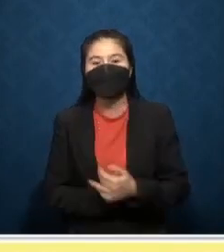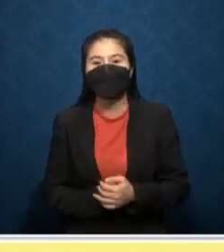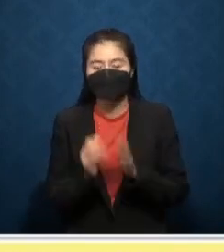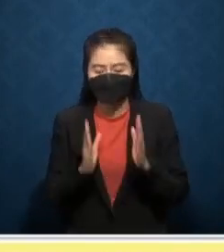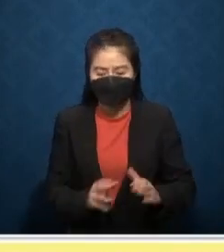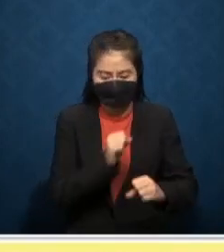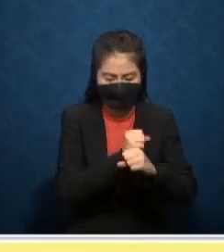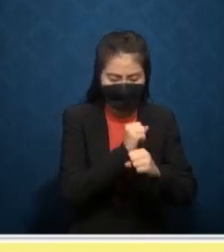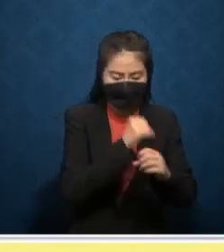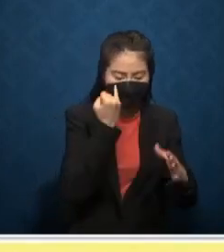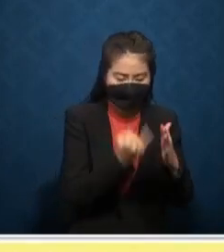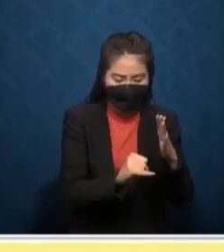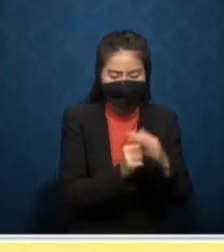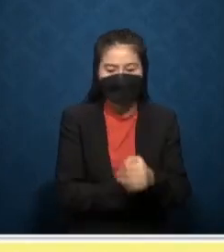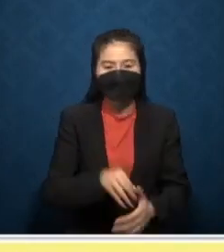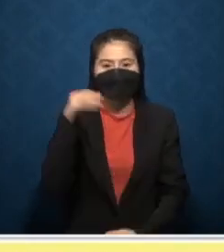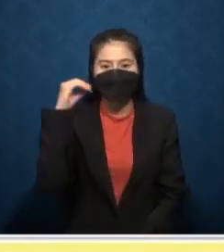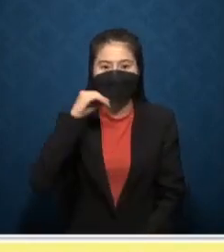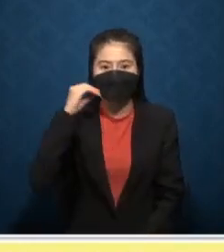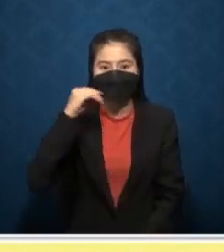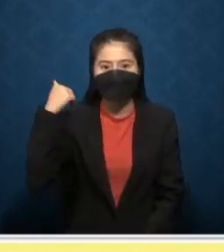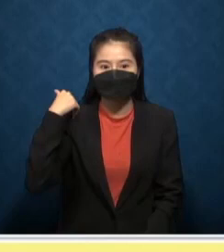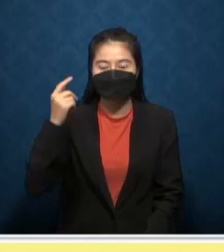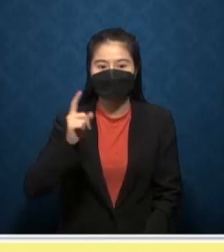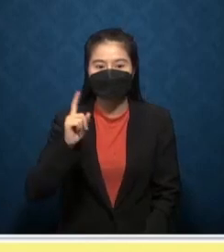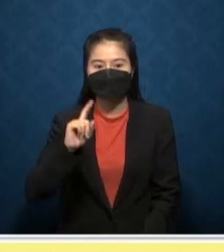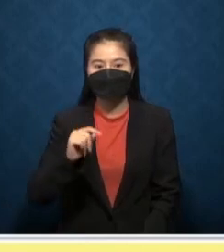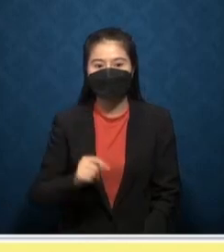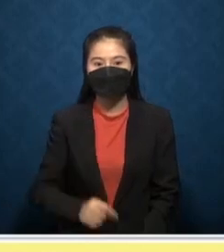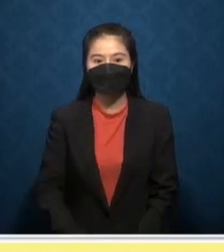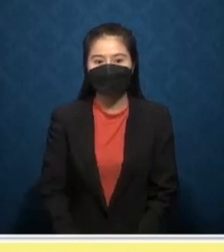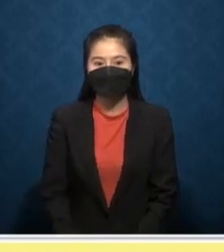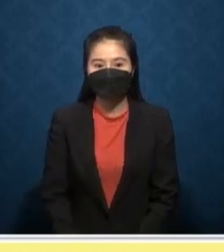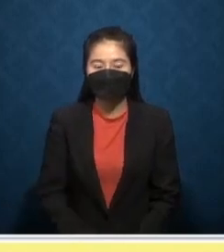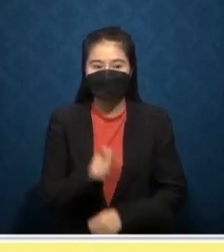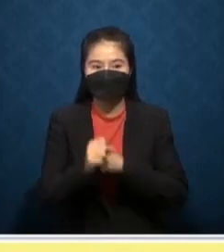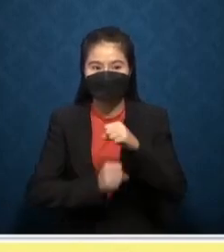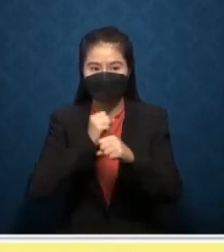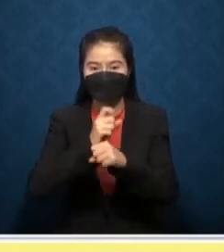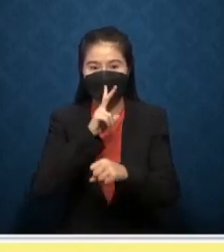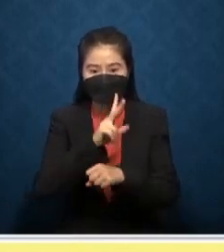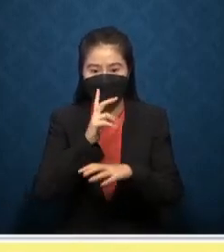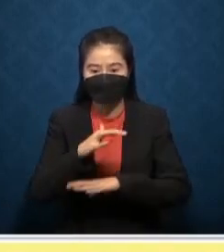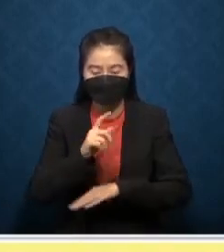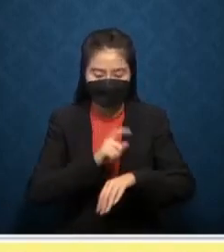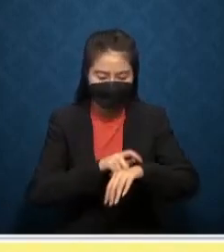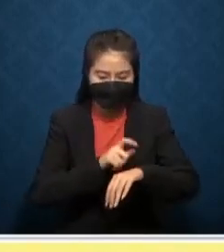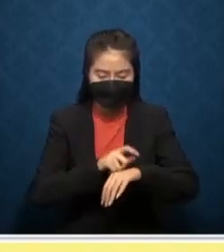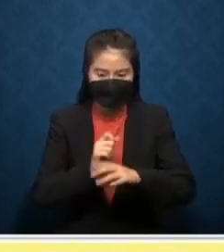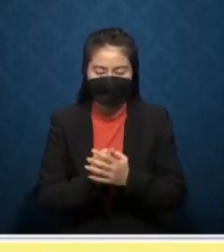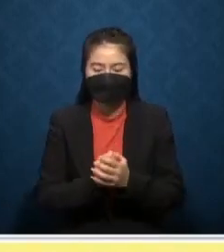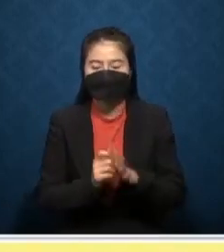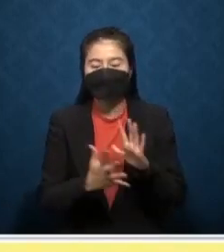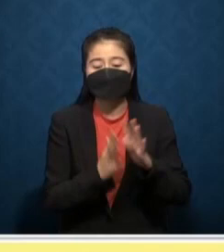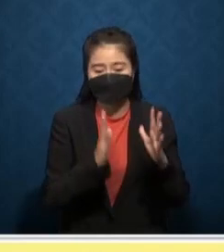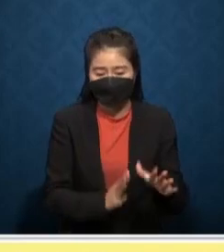ในอัตาส่น 3 ปีเราปลอย ผต้ขงออกไป 100